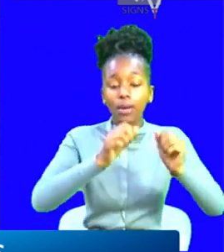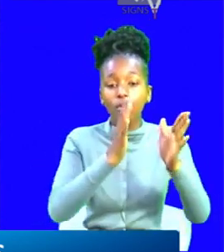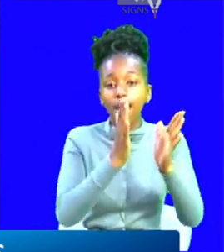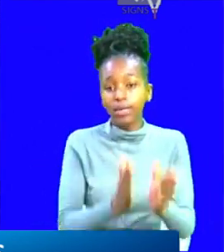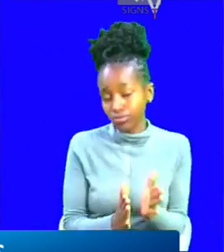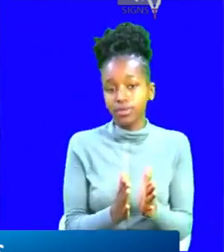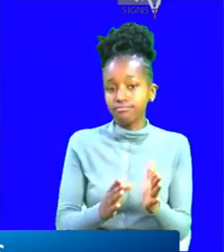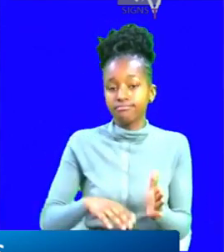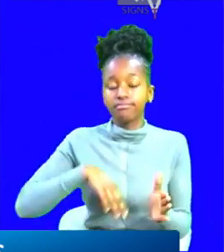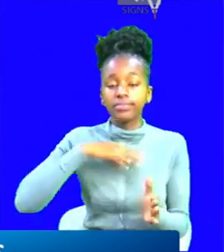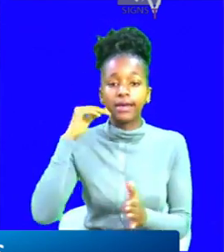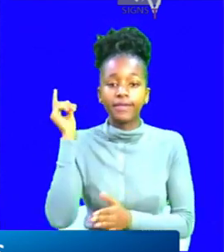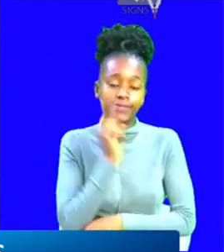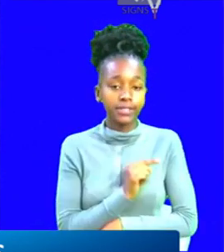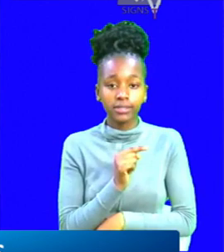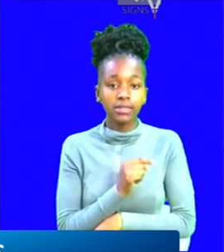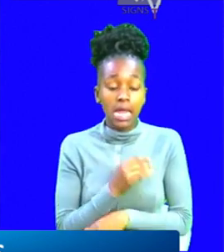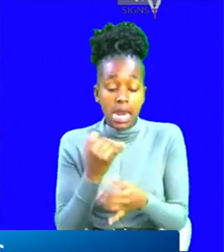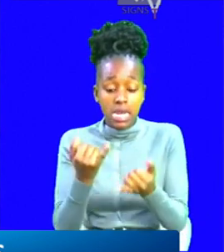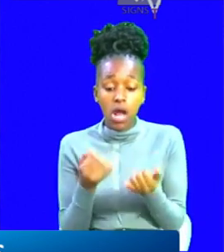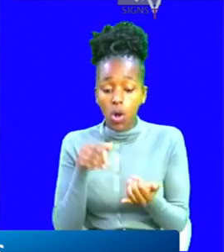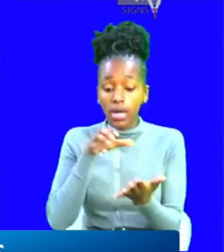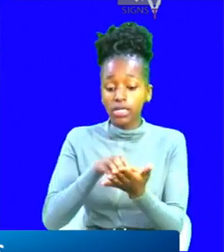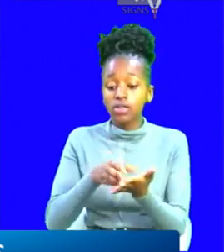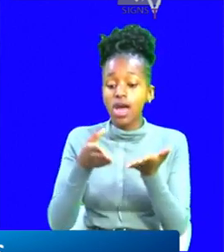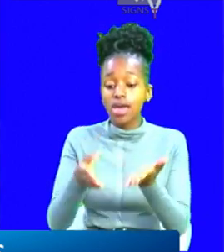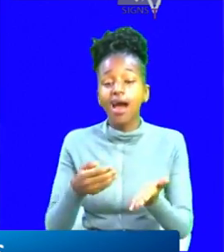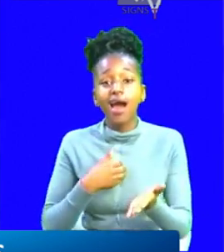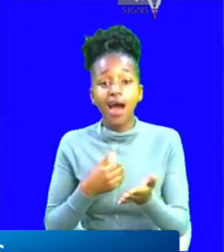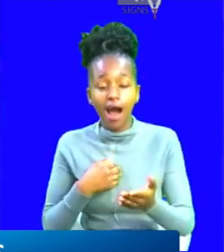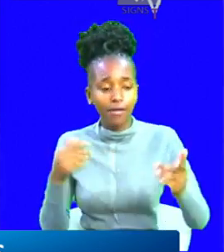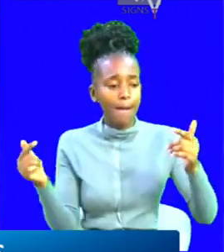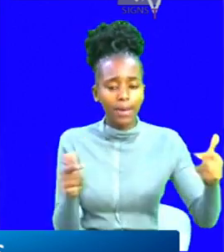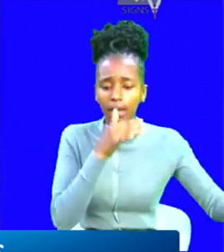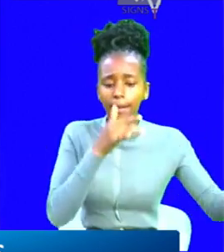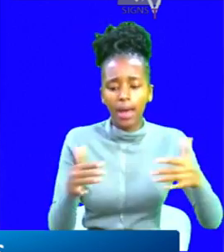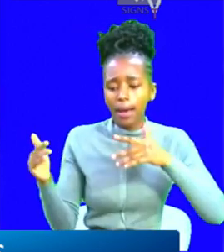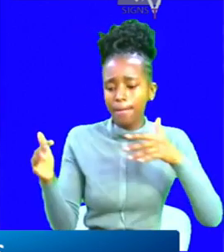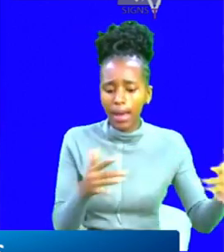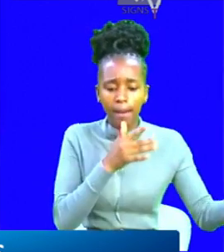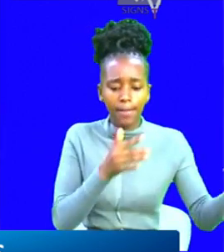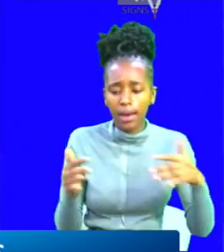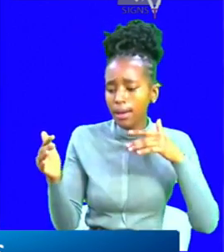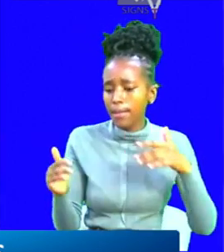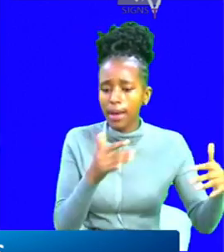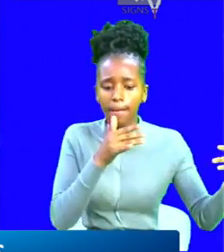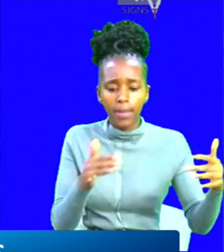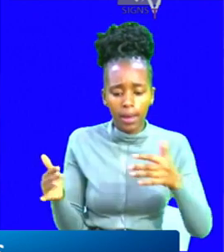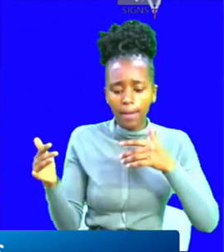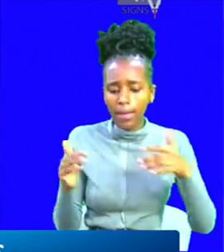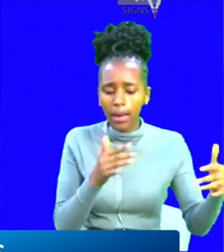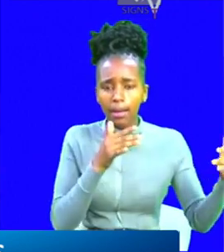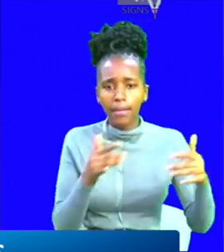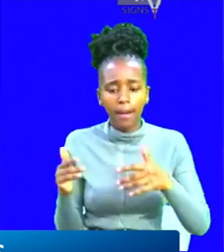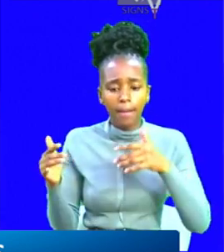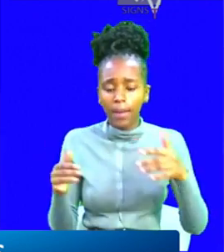Ground. So huku chini situation yenyewe iko ni vijana dhidi ya polisi. Mtoto wa miezi 7 amepigwa tear gas, ameshindwa